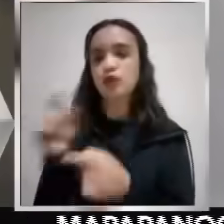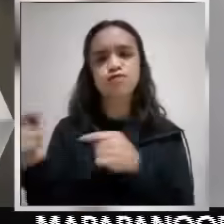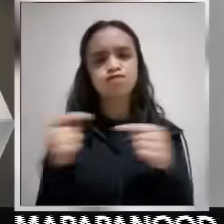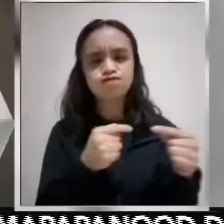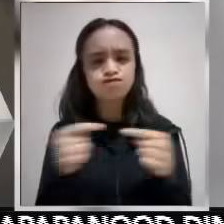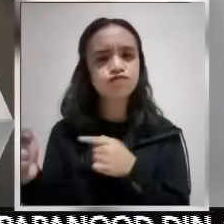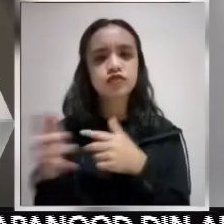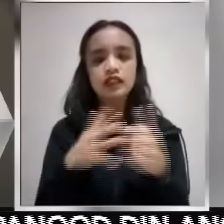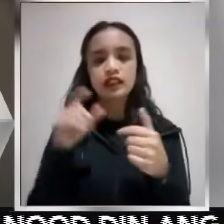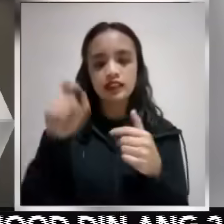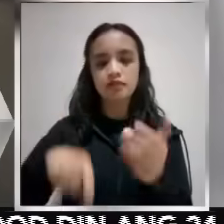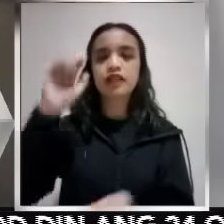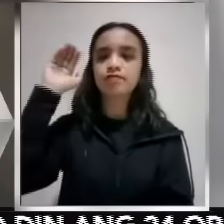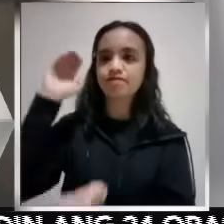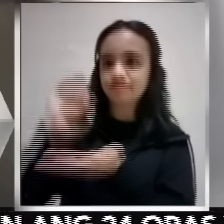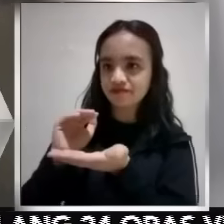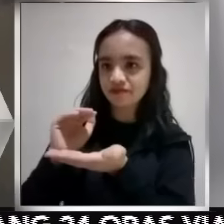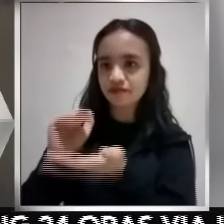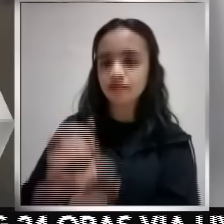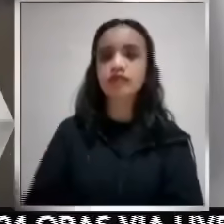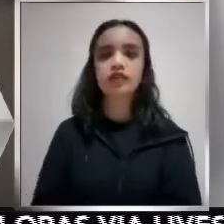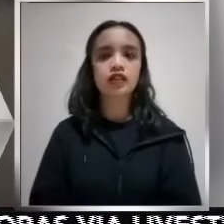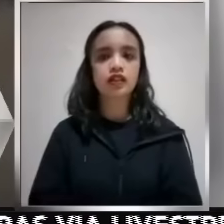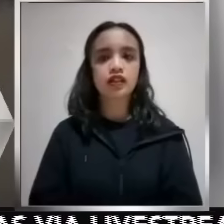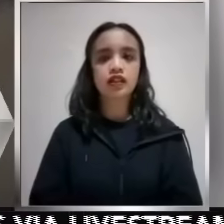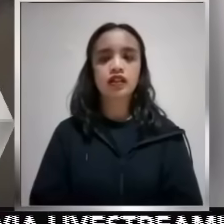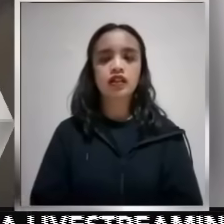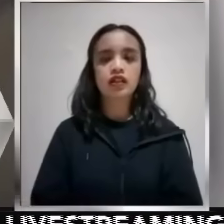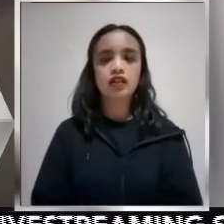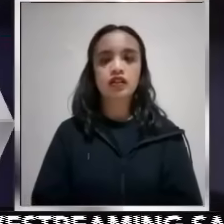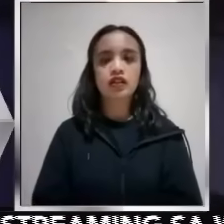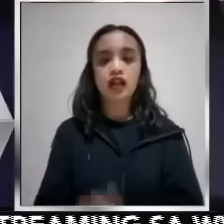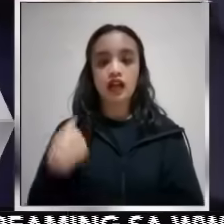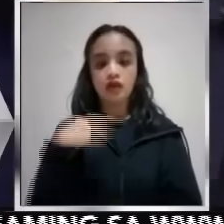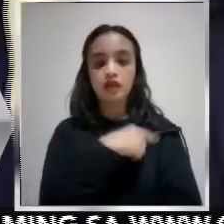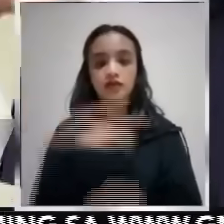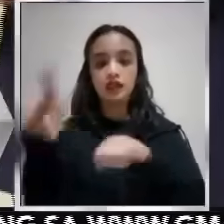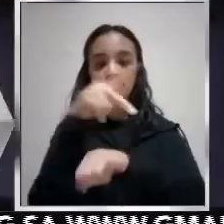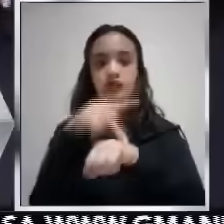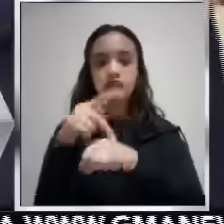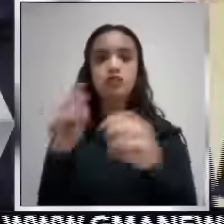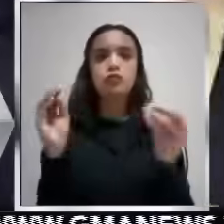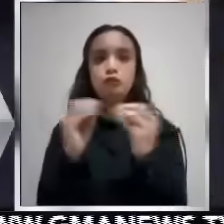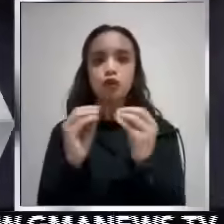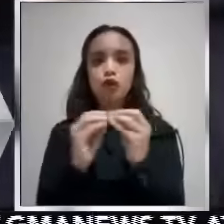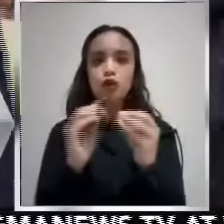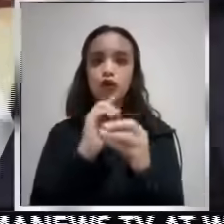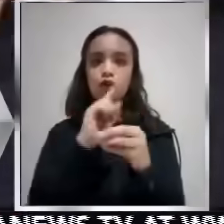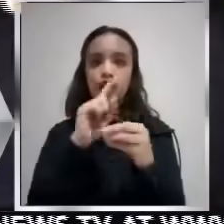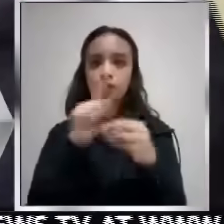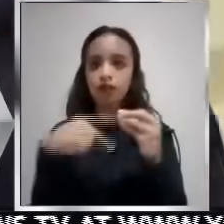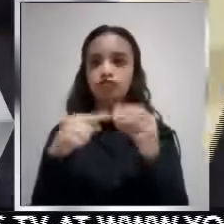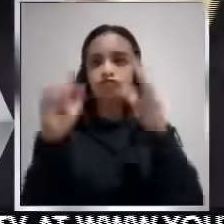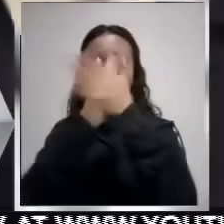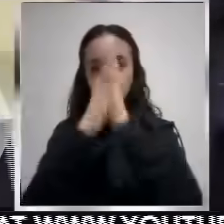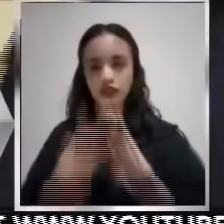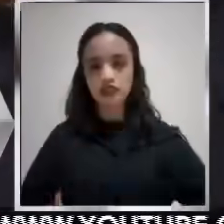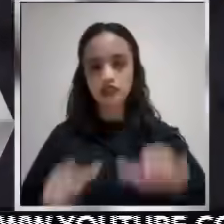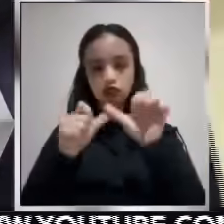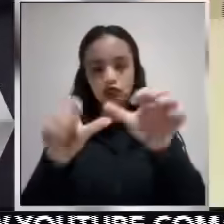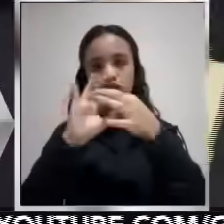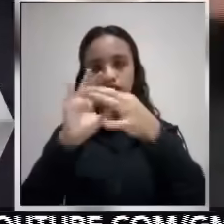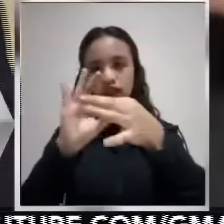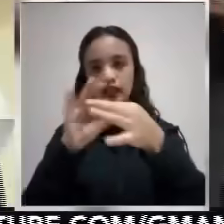nito gayon pa man panig lang daw ang ating bansa sa kapayapaan habang patuloy na palalakasin ito ang ating alyansa sa ibang